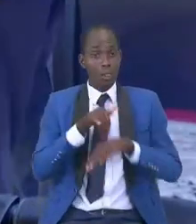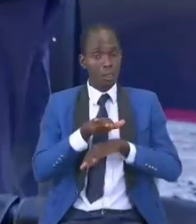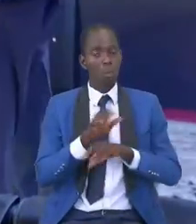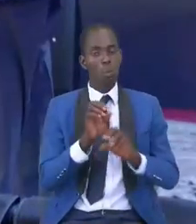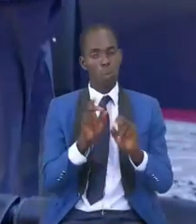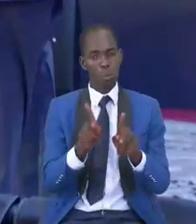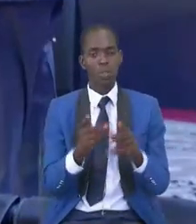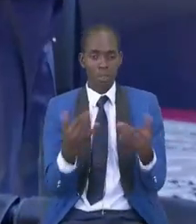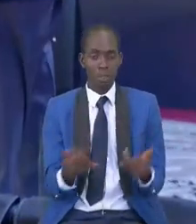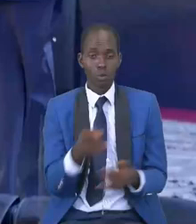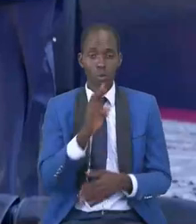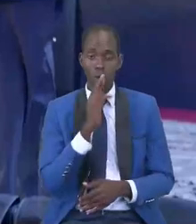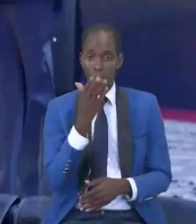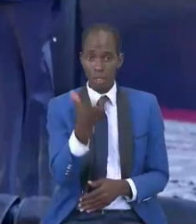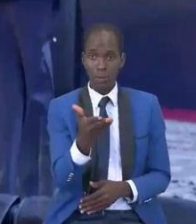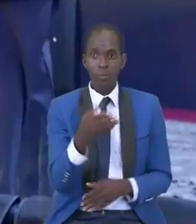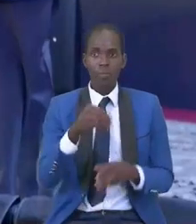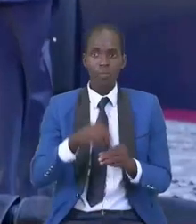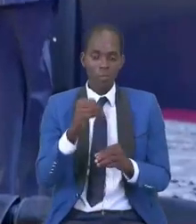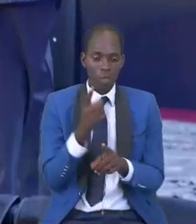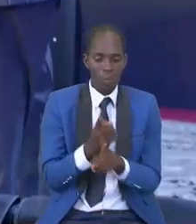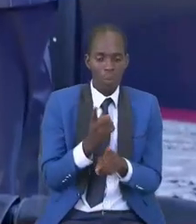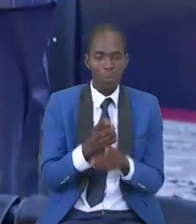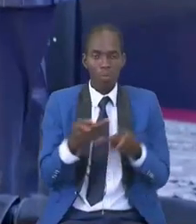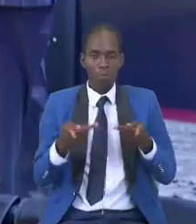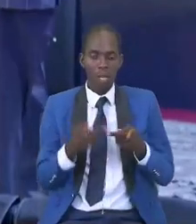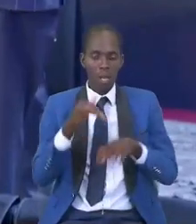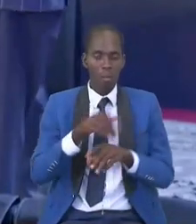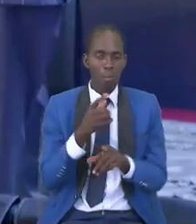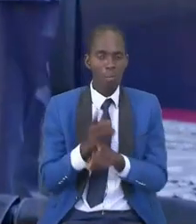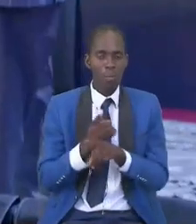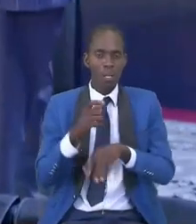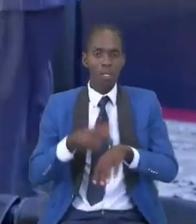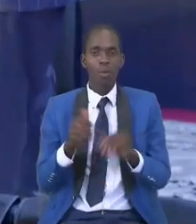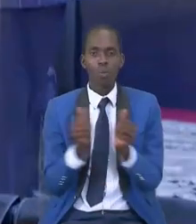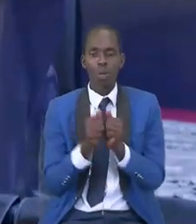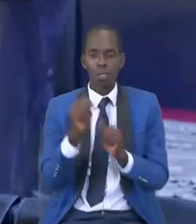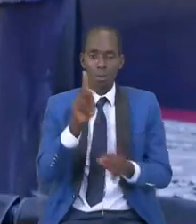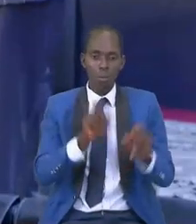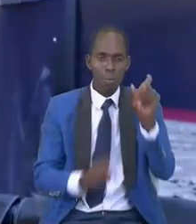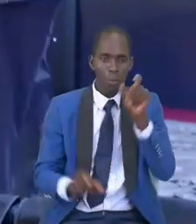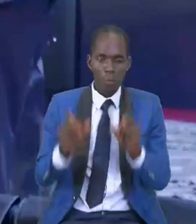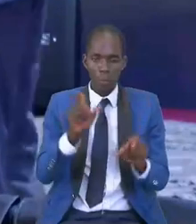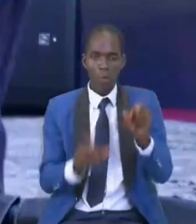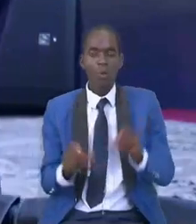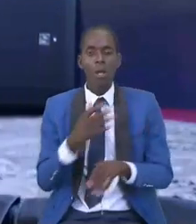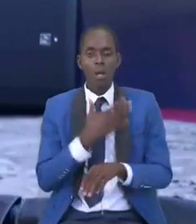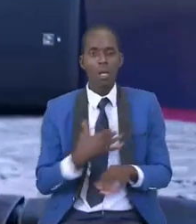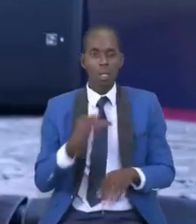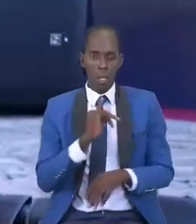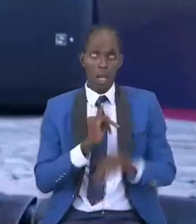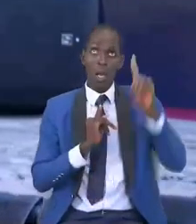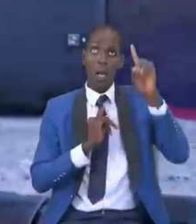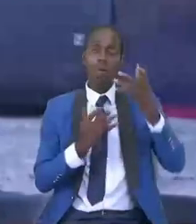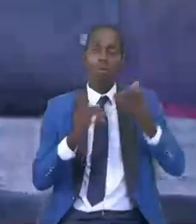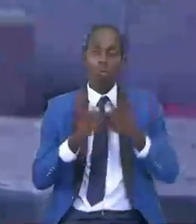envoie-moi d'accord. Tu es là maintenant, au bon endroit, au bon moment, avec les gens